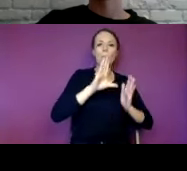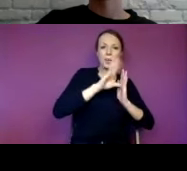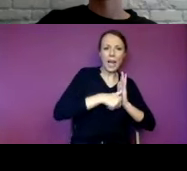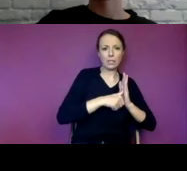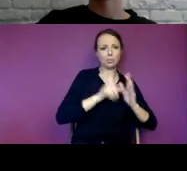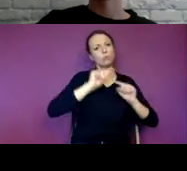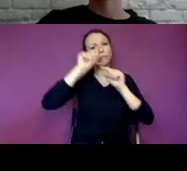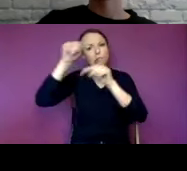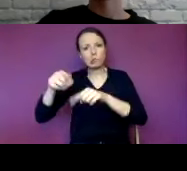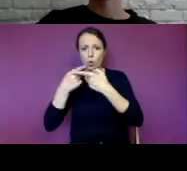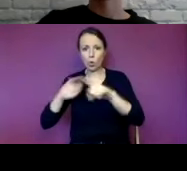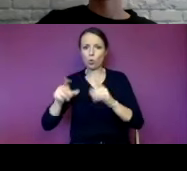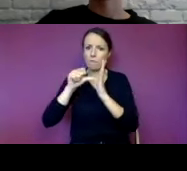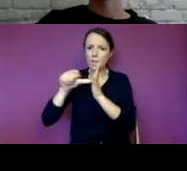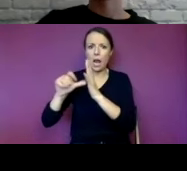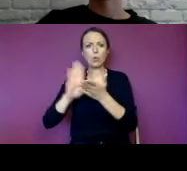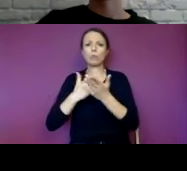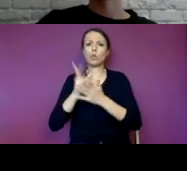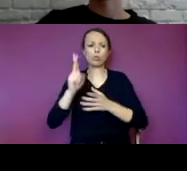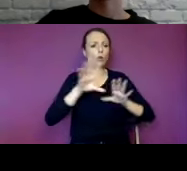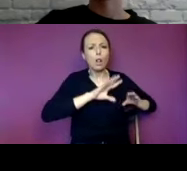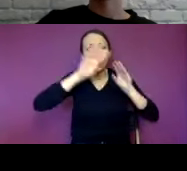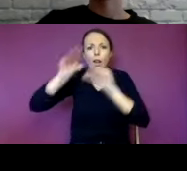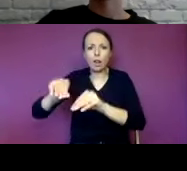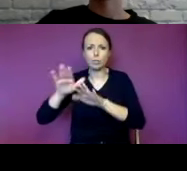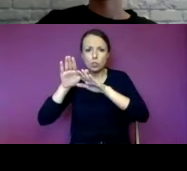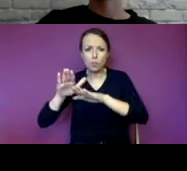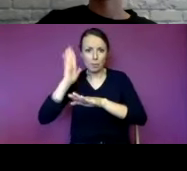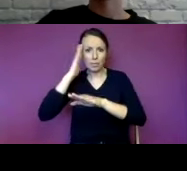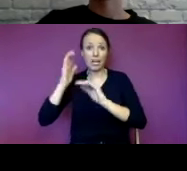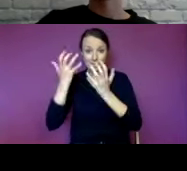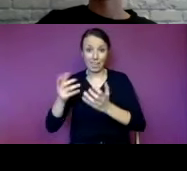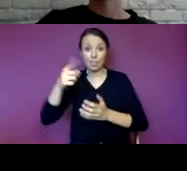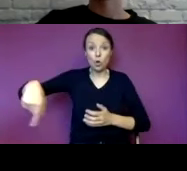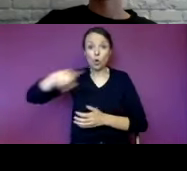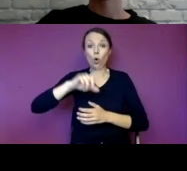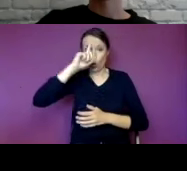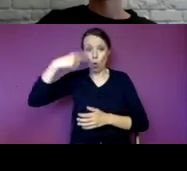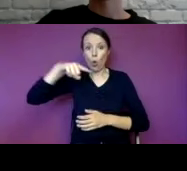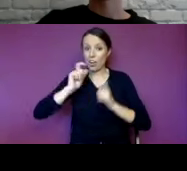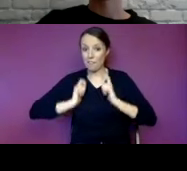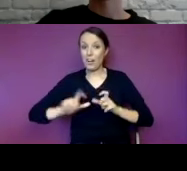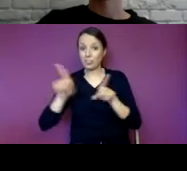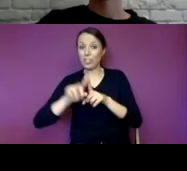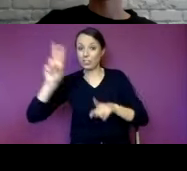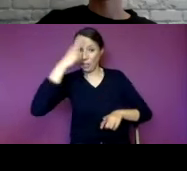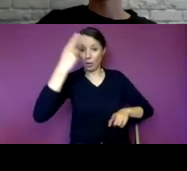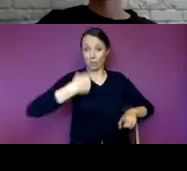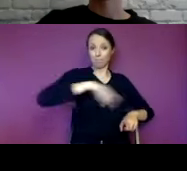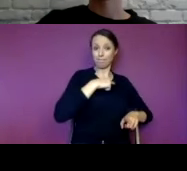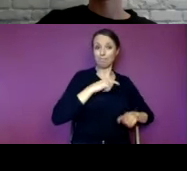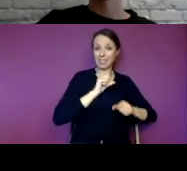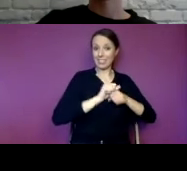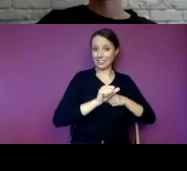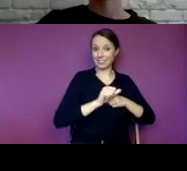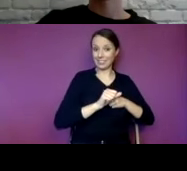już kończę moją wypowiedź, żeby oddać głos, ale tylko powiem, że jakby z tego doświadczenia na pewno płynie dla mnie taka głęboka refleksja, znaczy